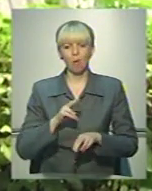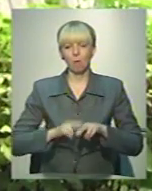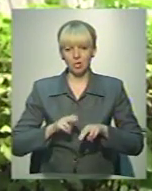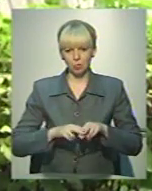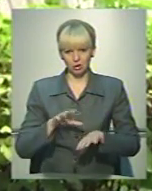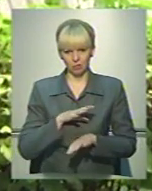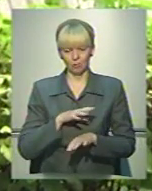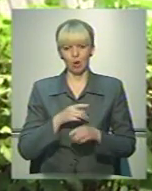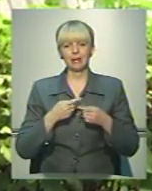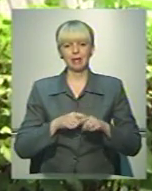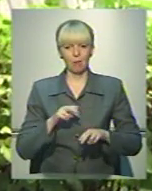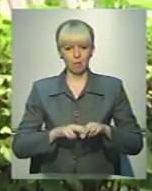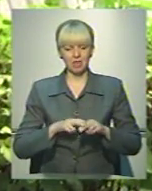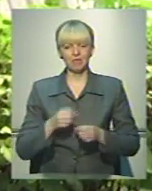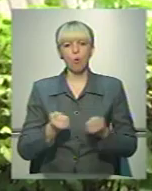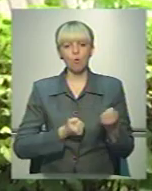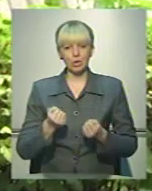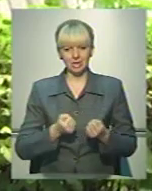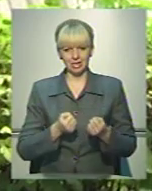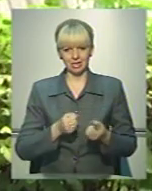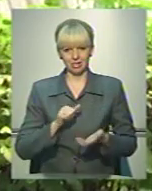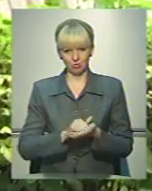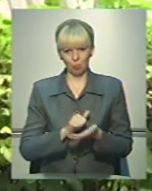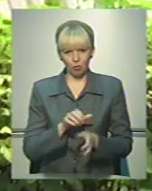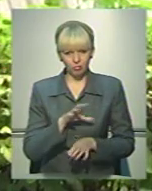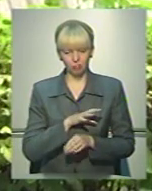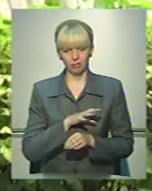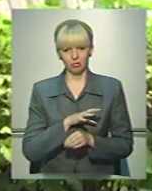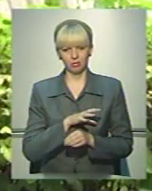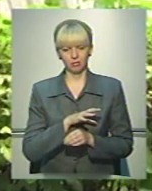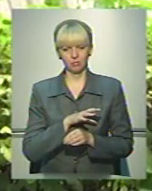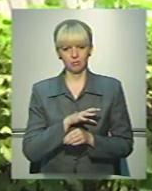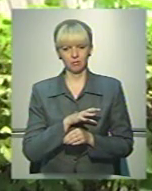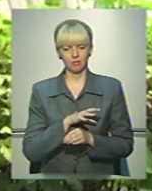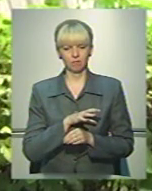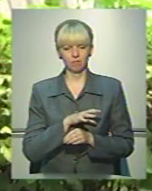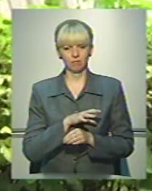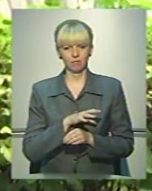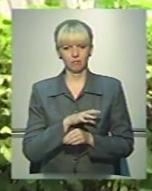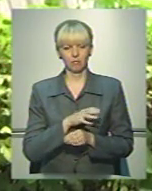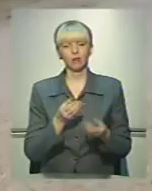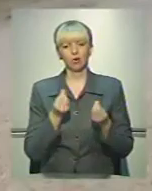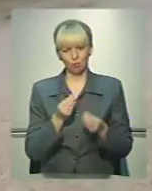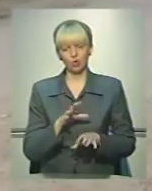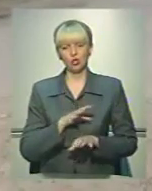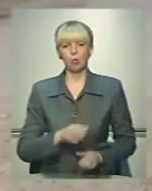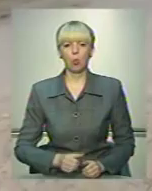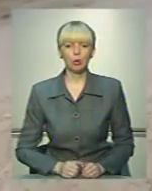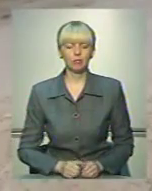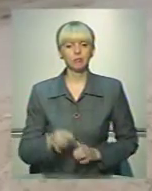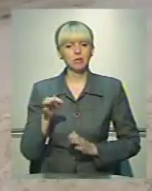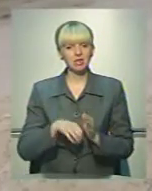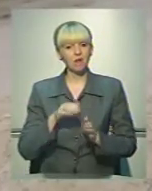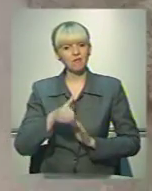паспорта були, техпаспорти, водійські права були, Гроші були.